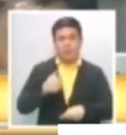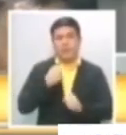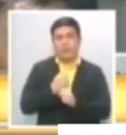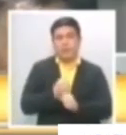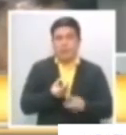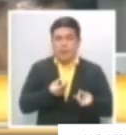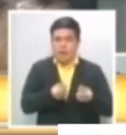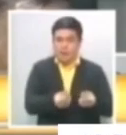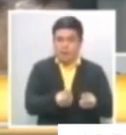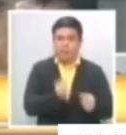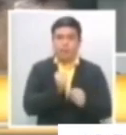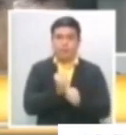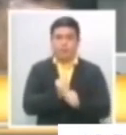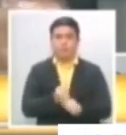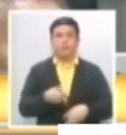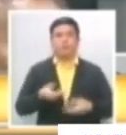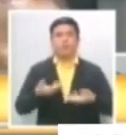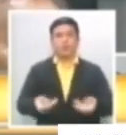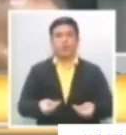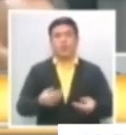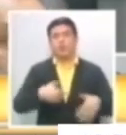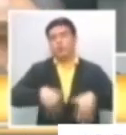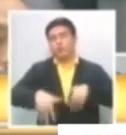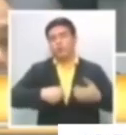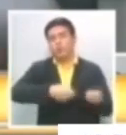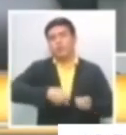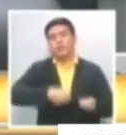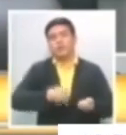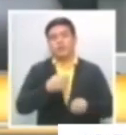เร่งรีบเพื่อให้พี่น้องเกษตรกรและพี่น้อง